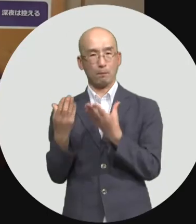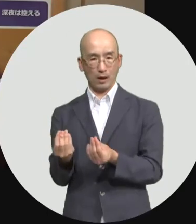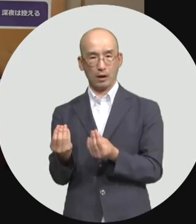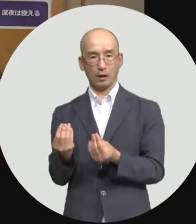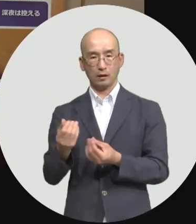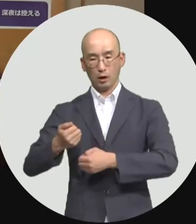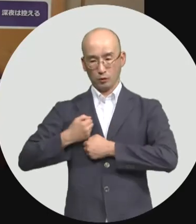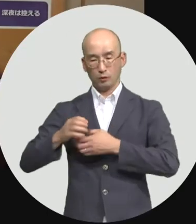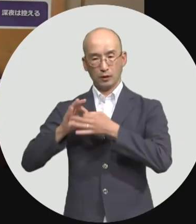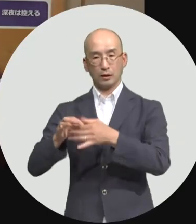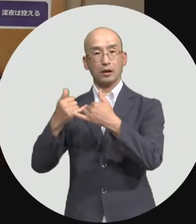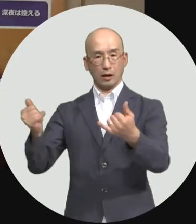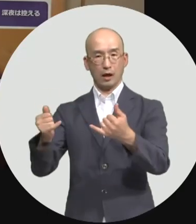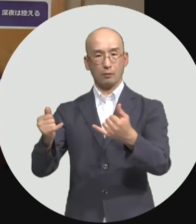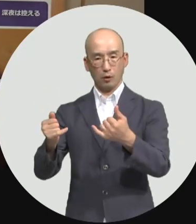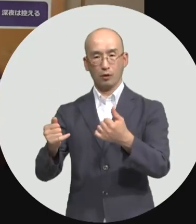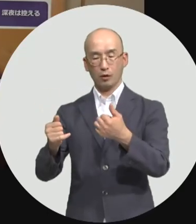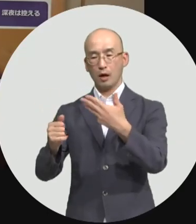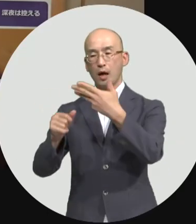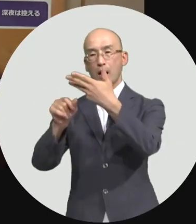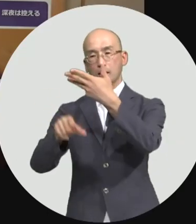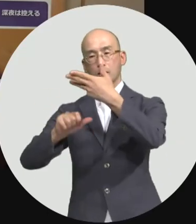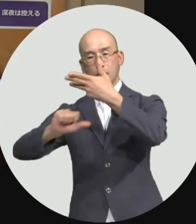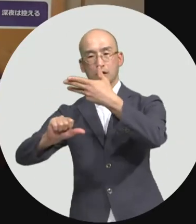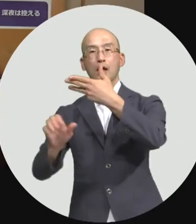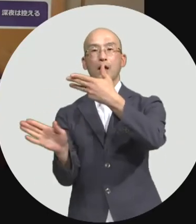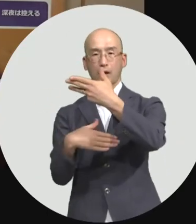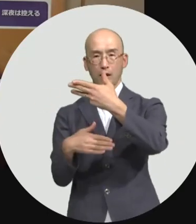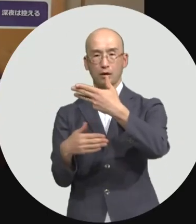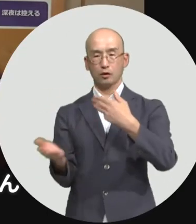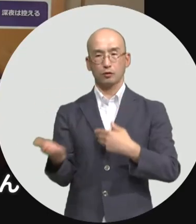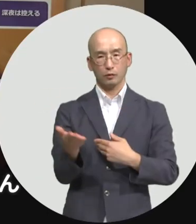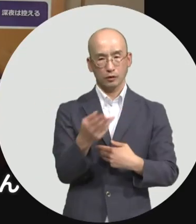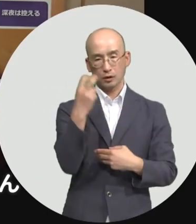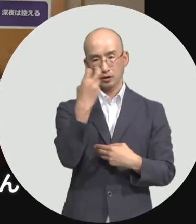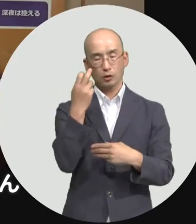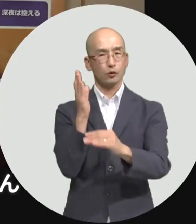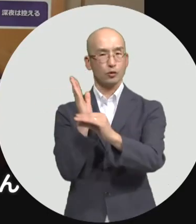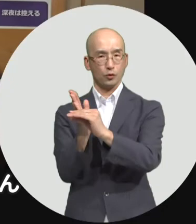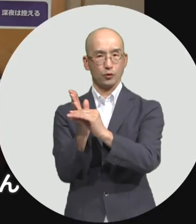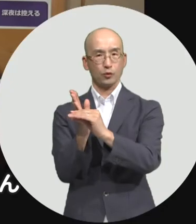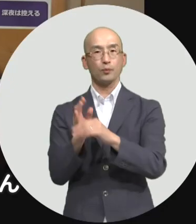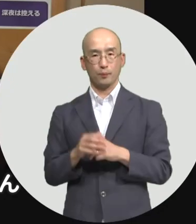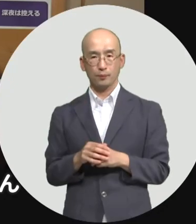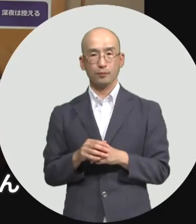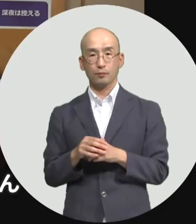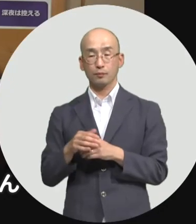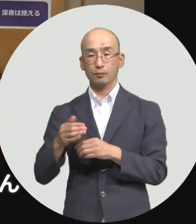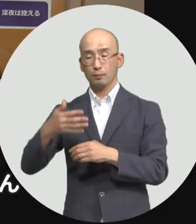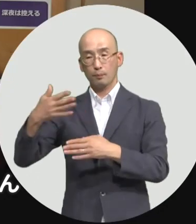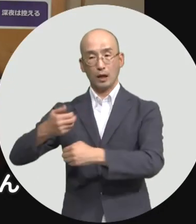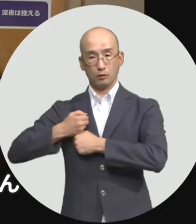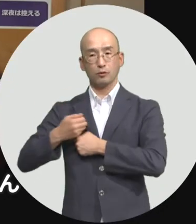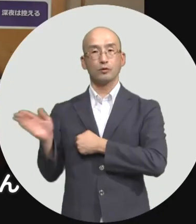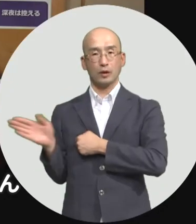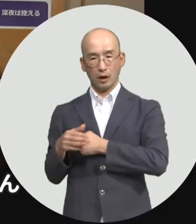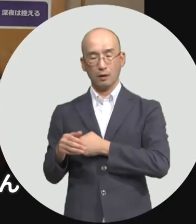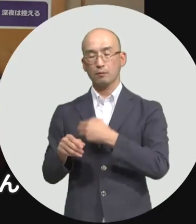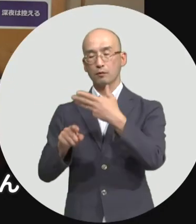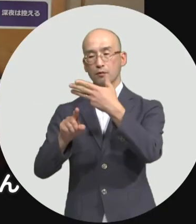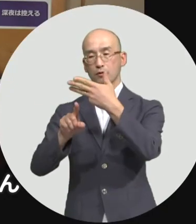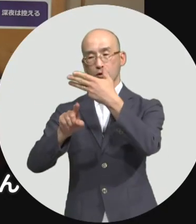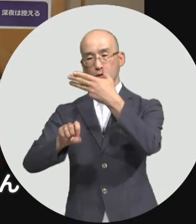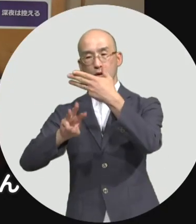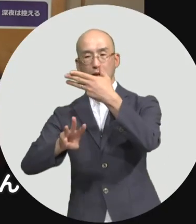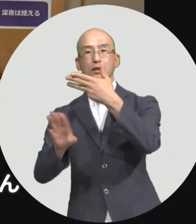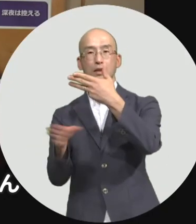も8月の5日から順次実施されておりまして、米軍からは8月13日以降は陽性者の報告がござい